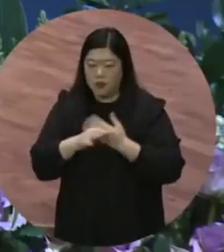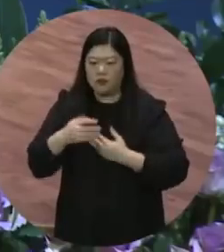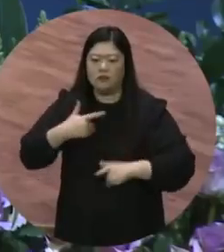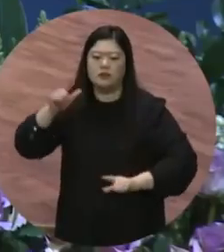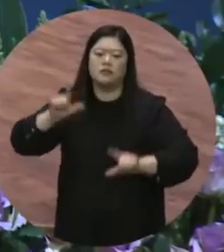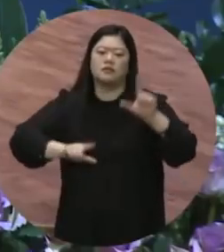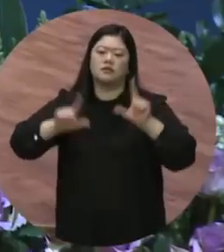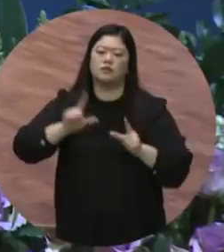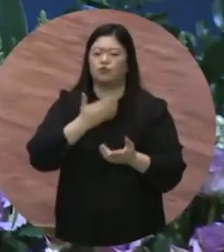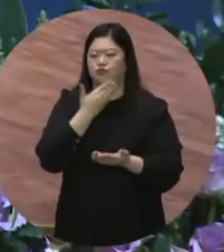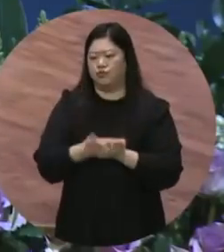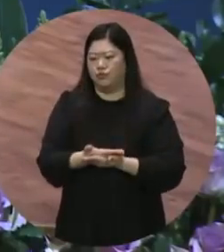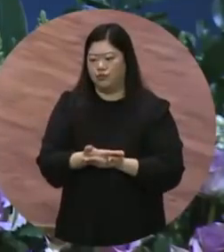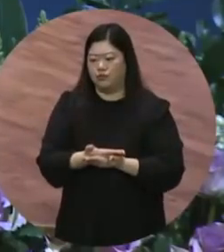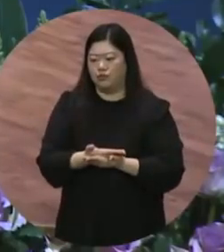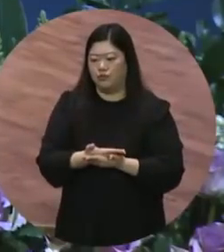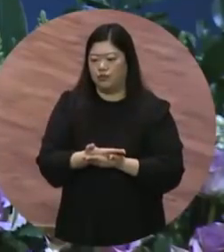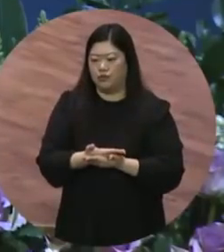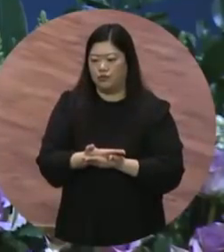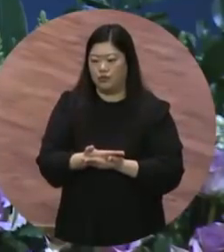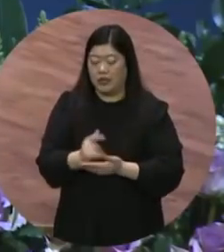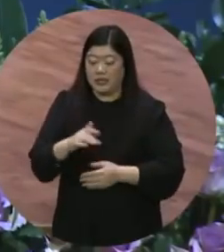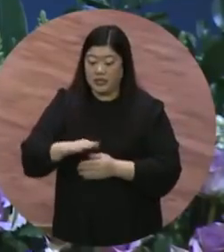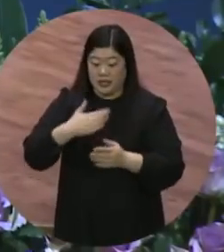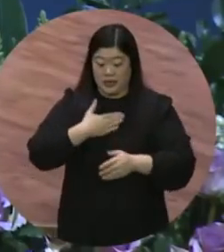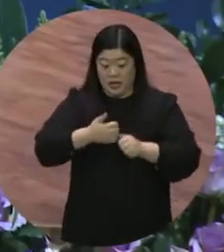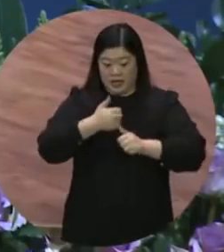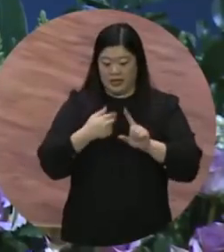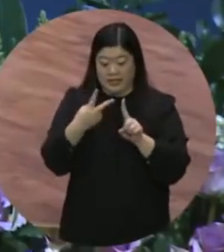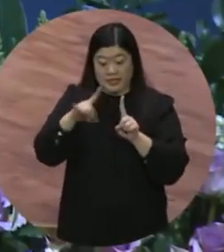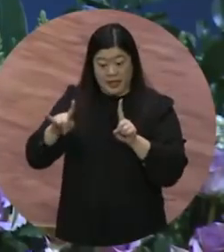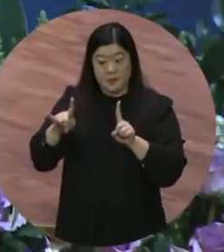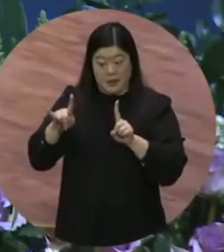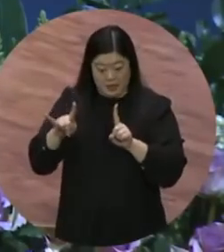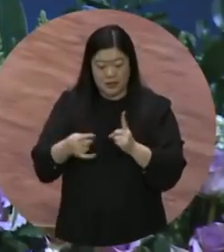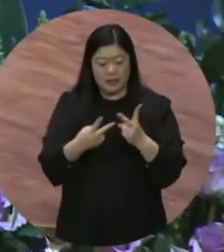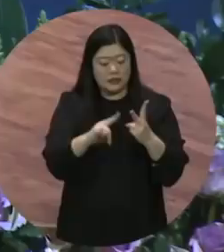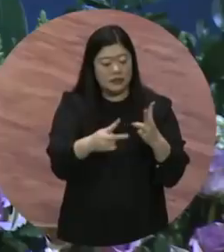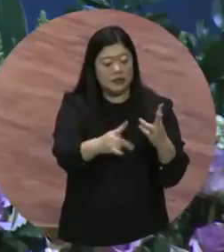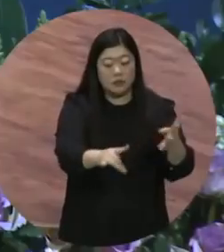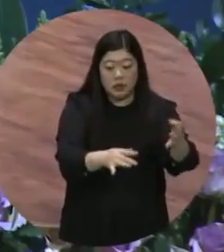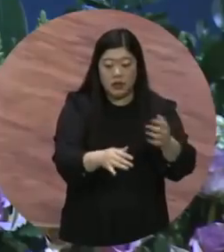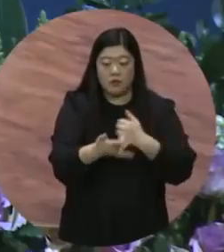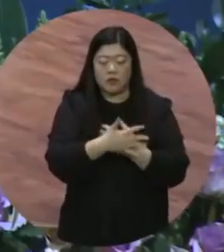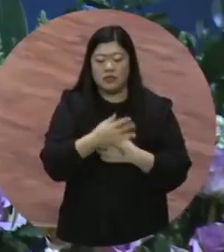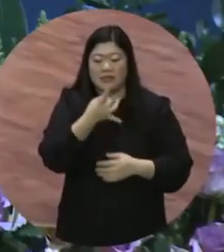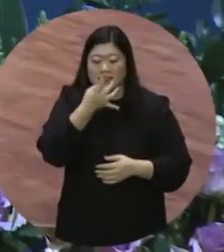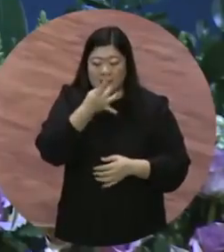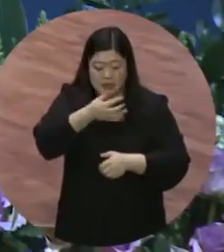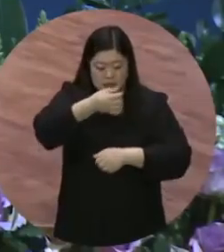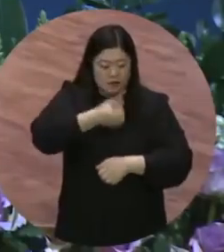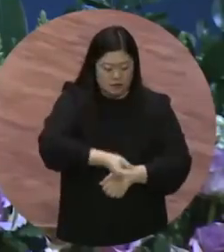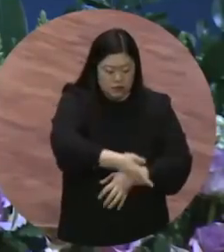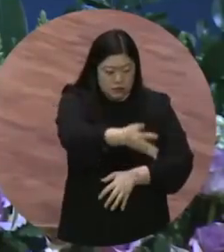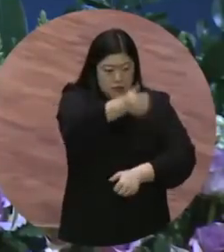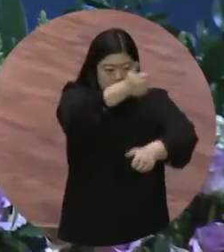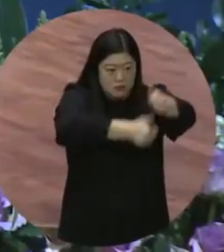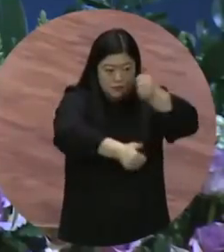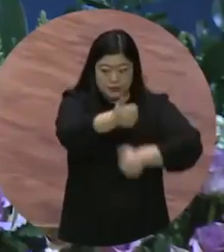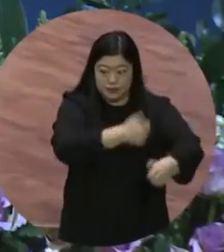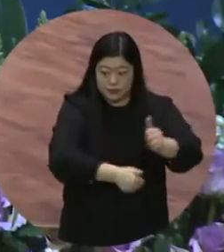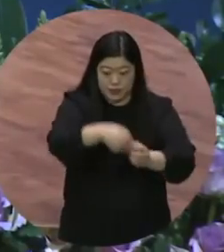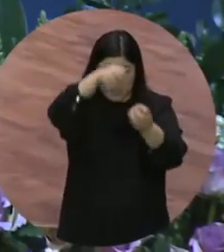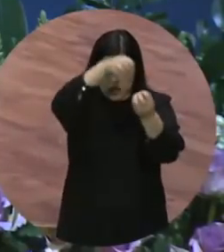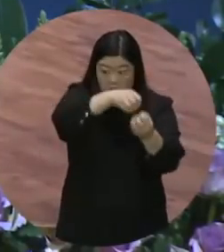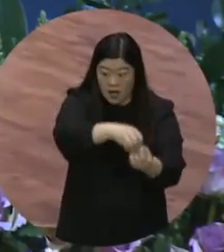씨앗을 뿌리는 개척자. 후대에게 그리스도의 비밀을 전달하는 영적 개척자. 담임 목사님은 본당